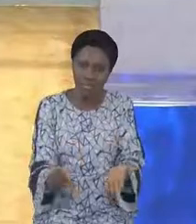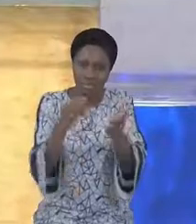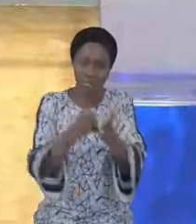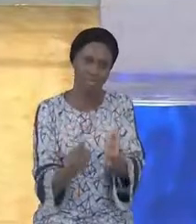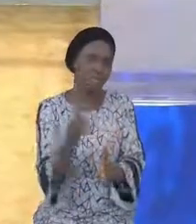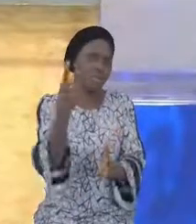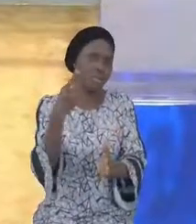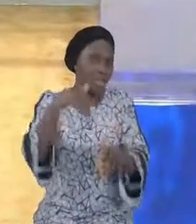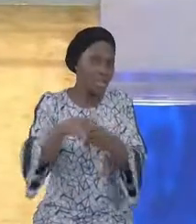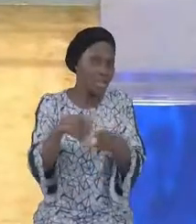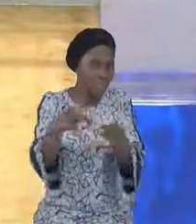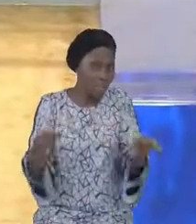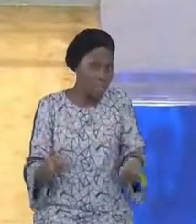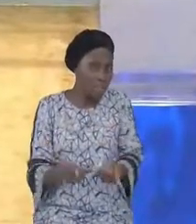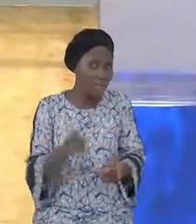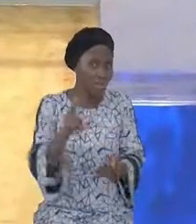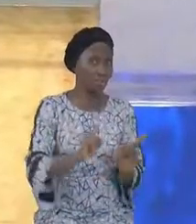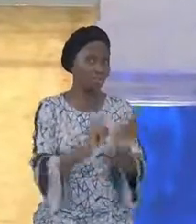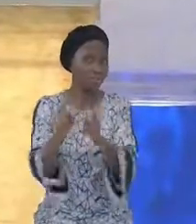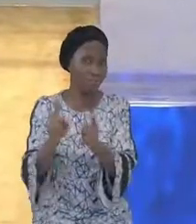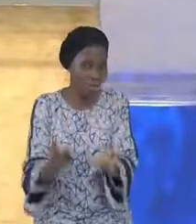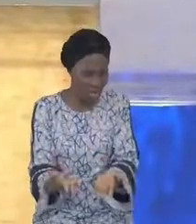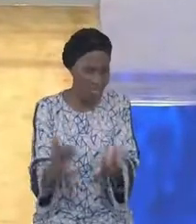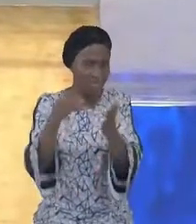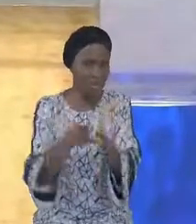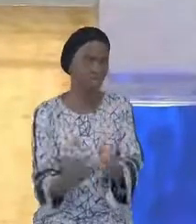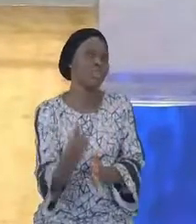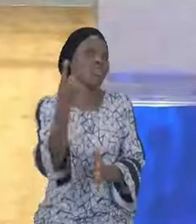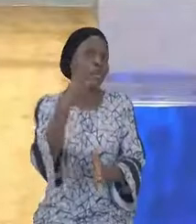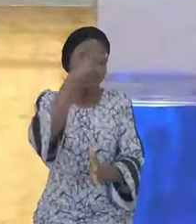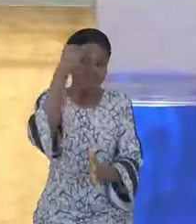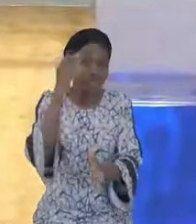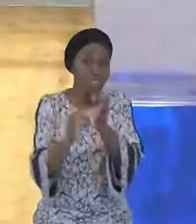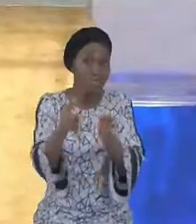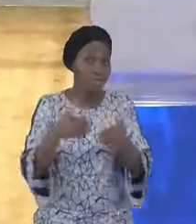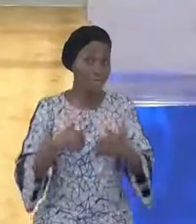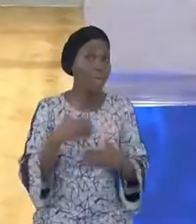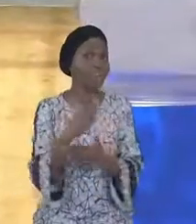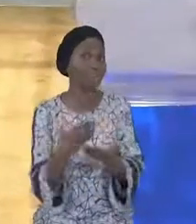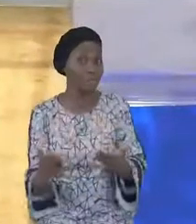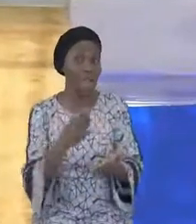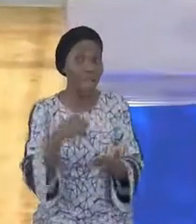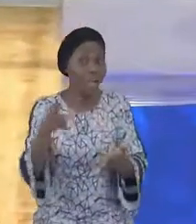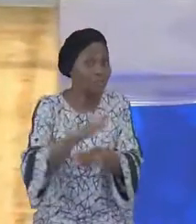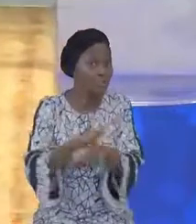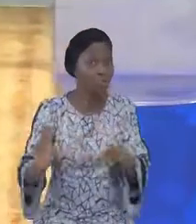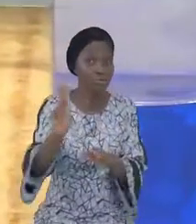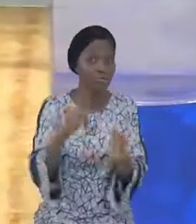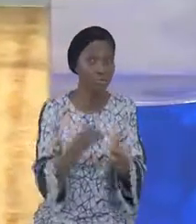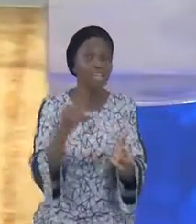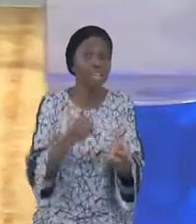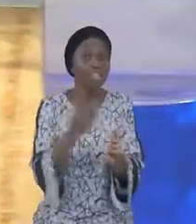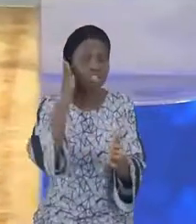lieux où vous allez, ouais, il faut élever la chose. Parce que si vous avez quelque chose et vous ne l'utilisez